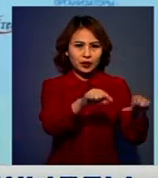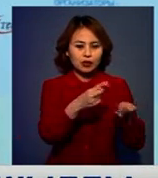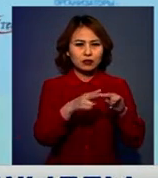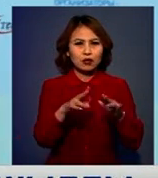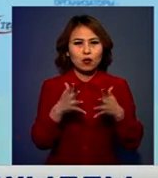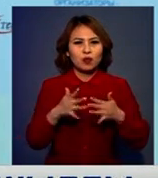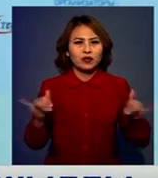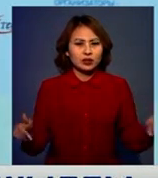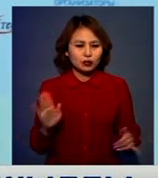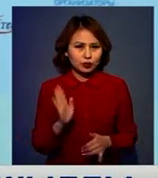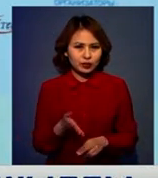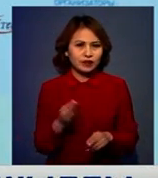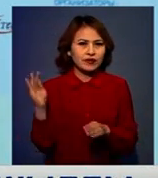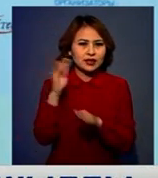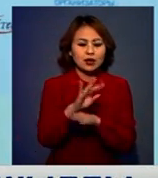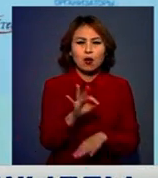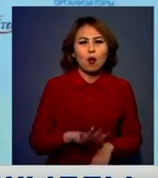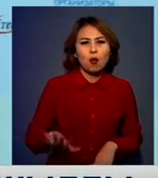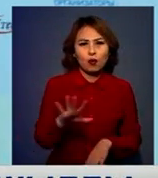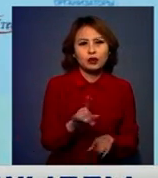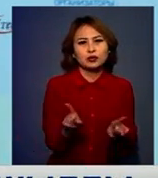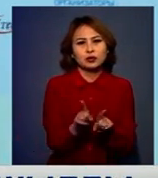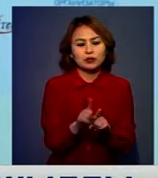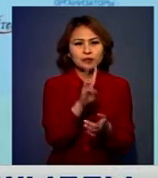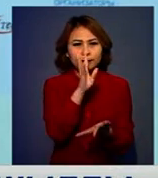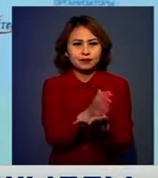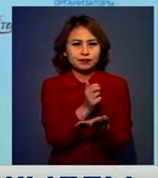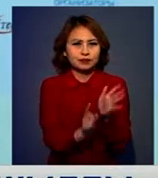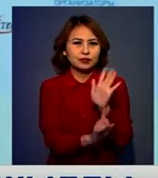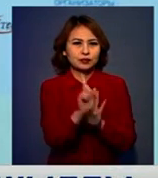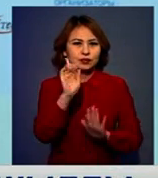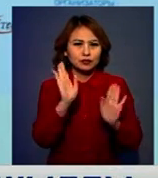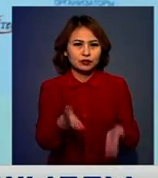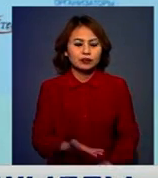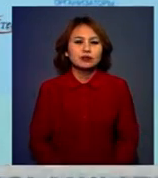географиясы ұлғаяды. Бұған қоса облыстарда туризмнен табыс таба бастайды.